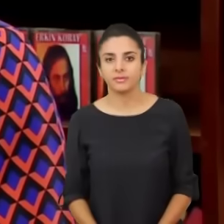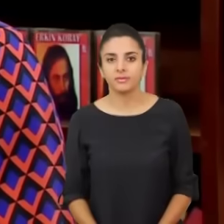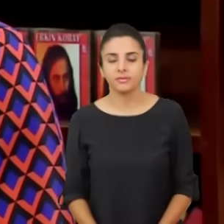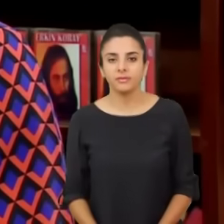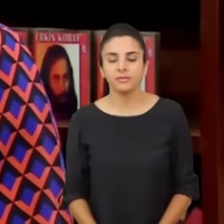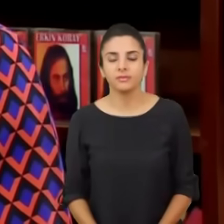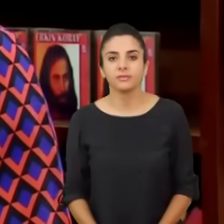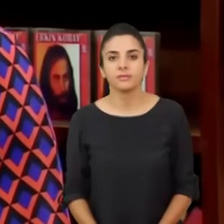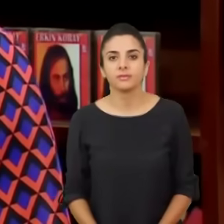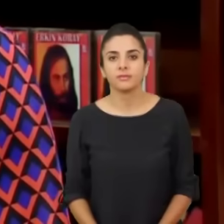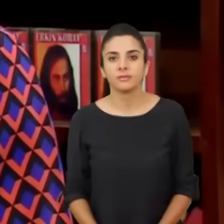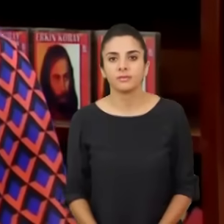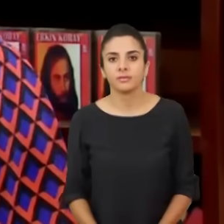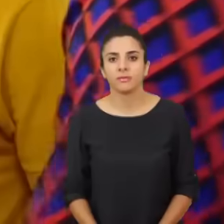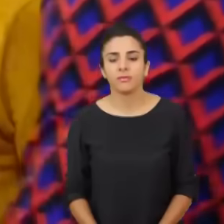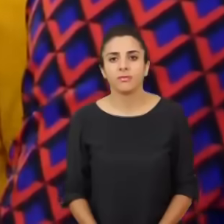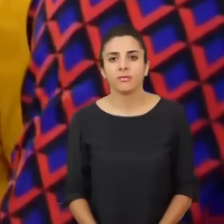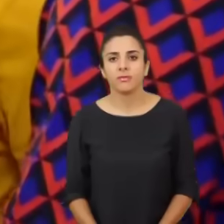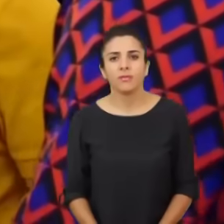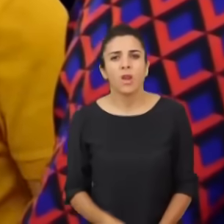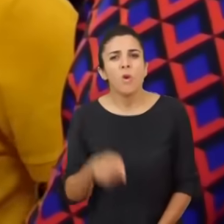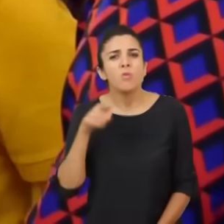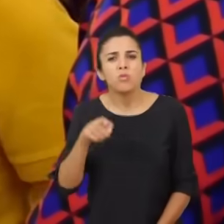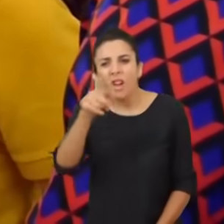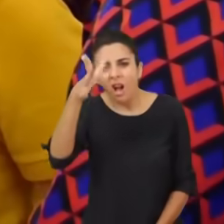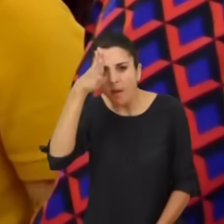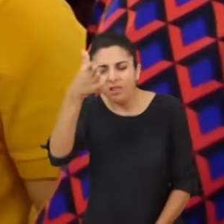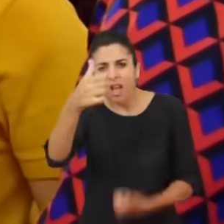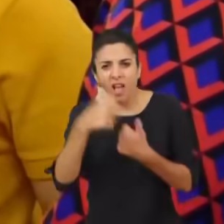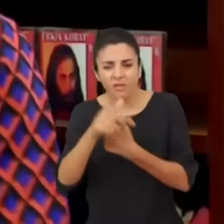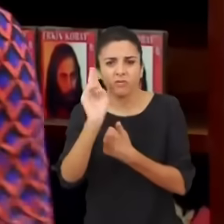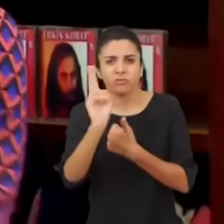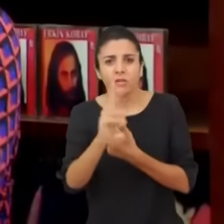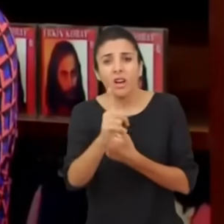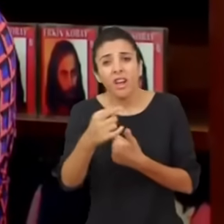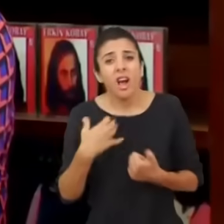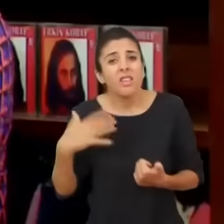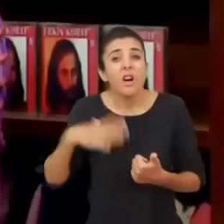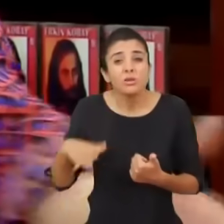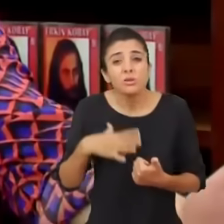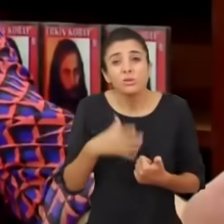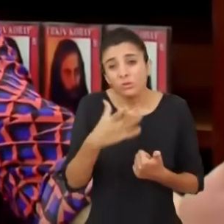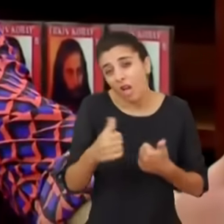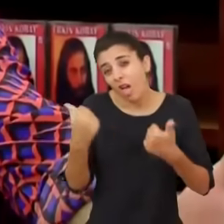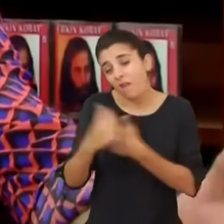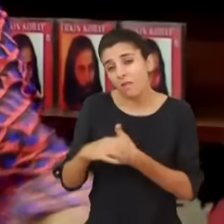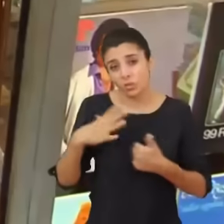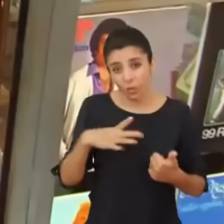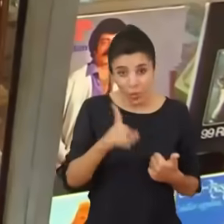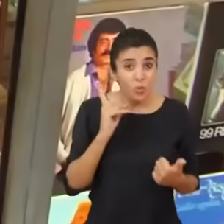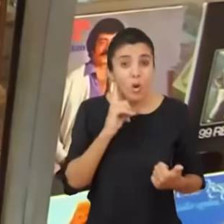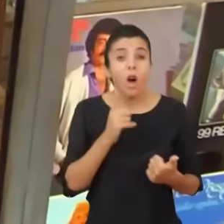Bunun bu... Kafasına vurdu. Salon evliliği. Tutturmuş burada. Onu mu tuttun